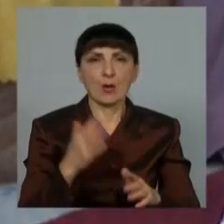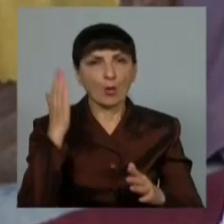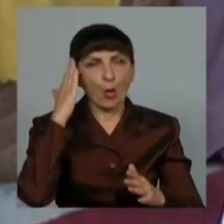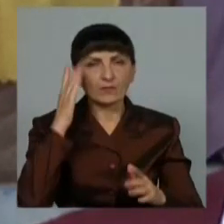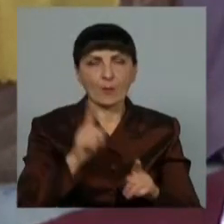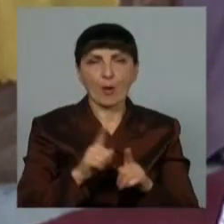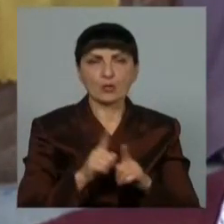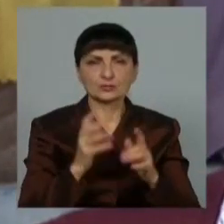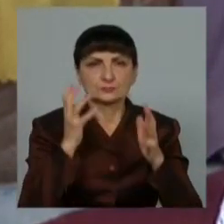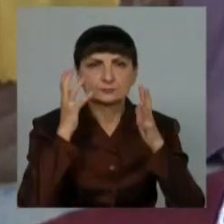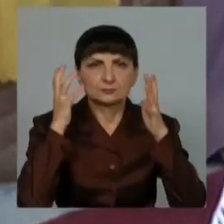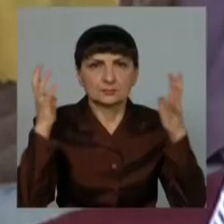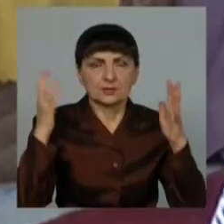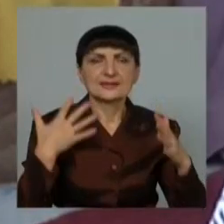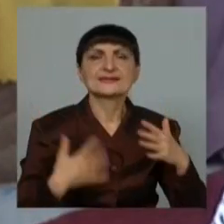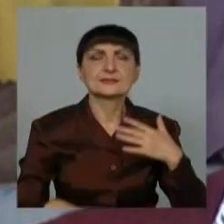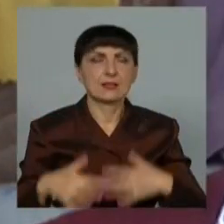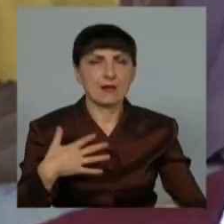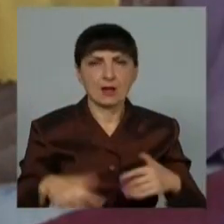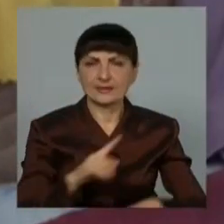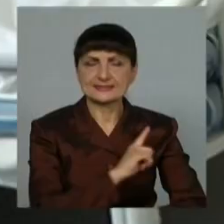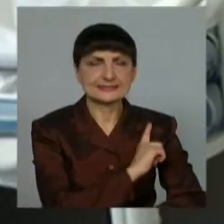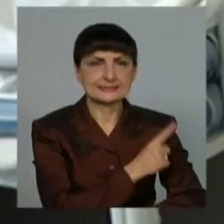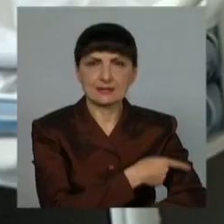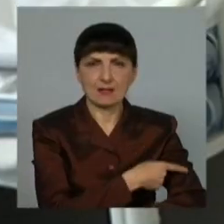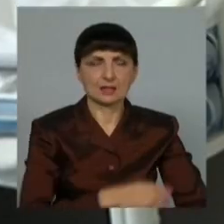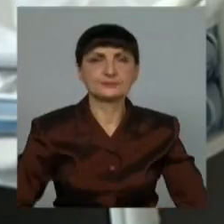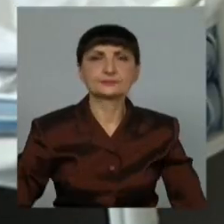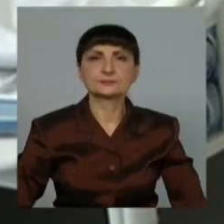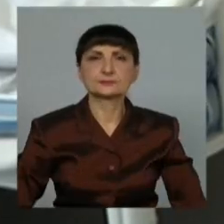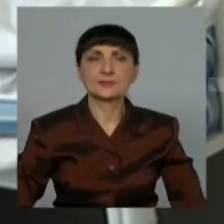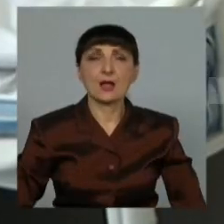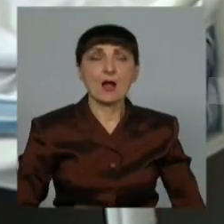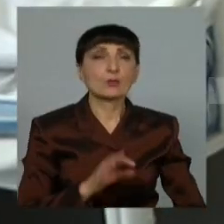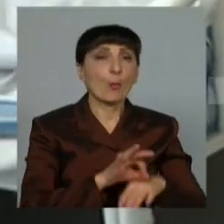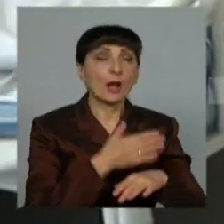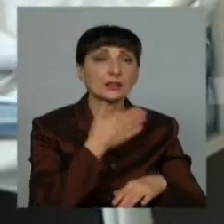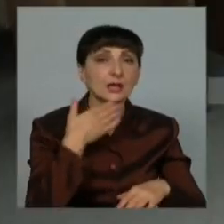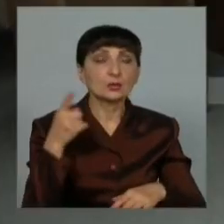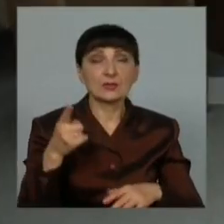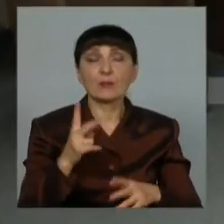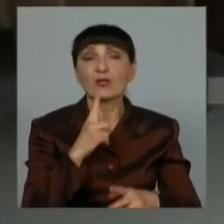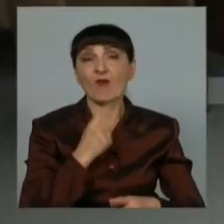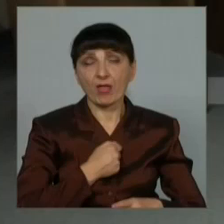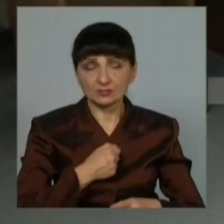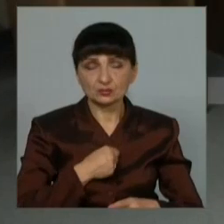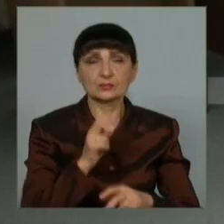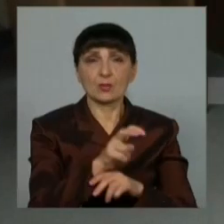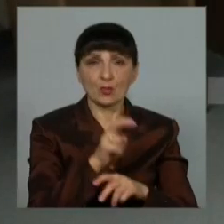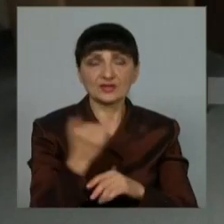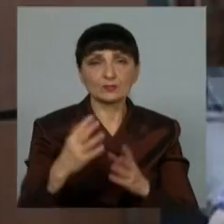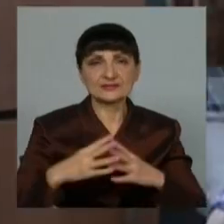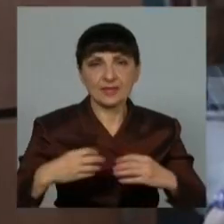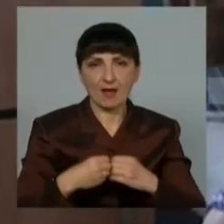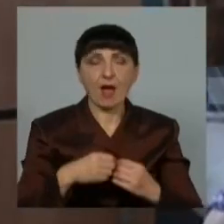голову. Ну, слабость, конечно, очень сильная. В мирное время здесь получают медпомощь военнослужащие и члены их